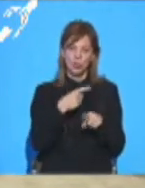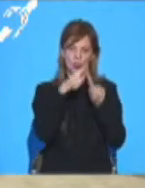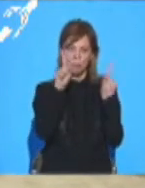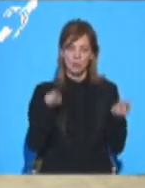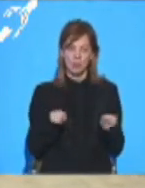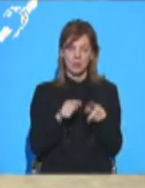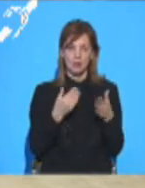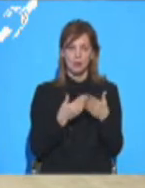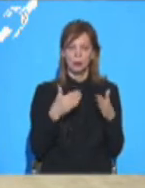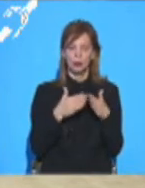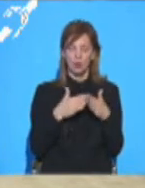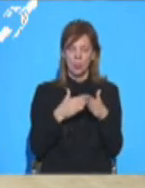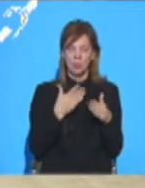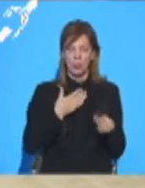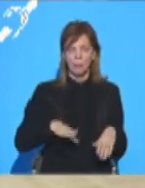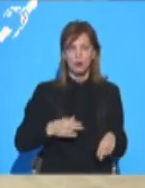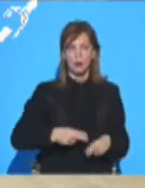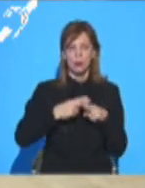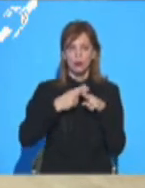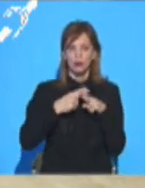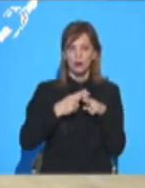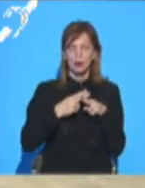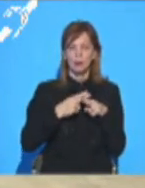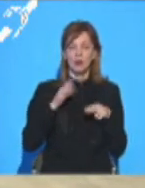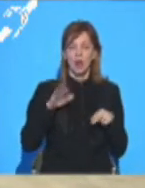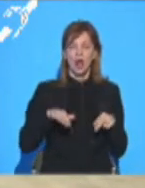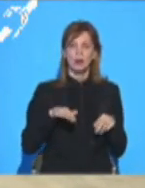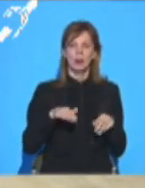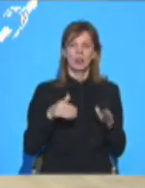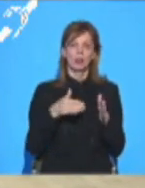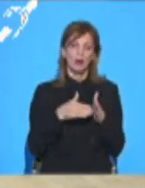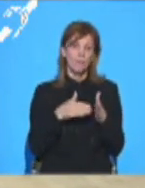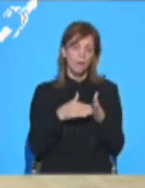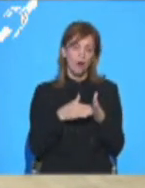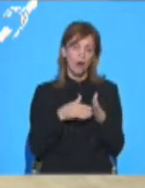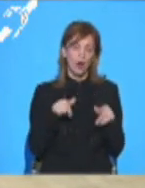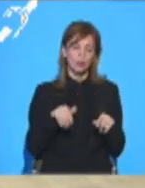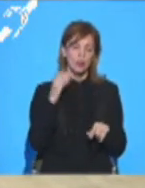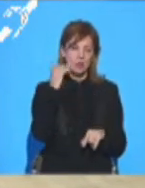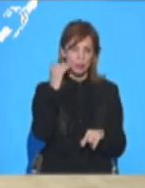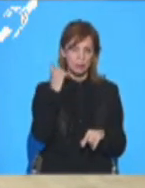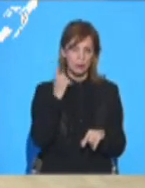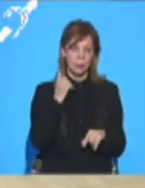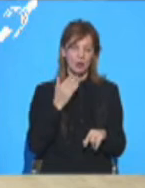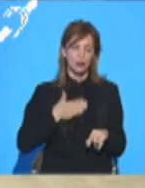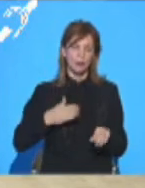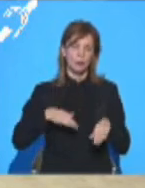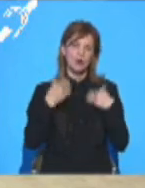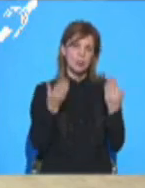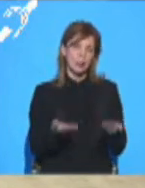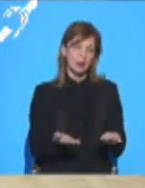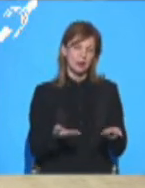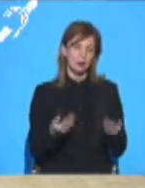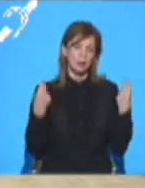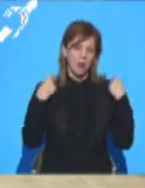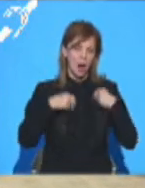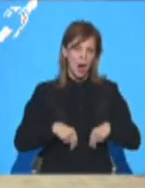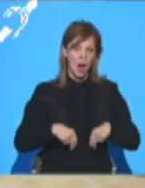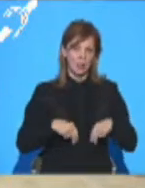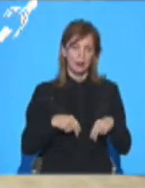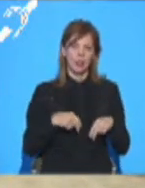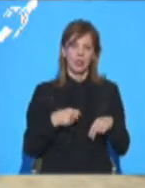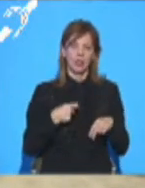să suplinim cumva lucrurile materiale pe care un tată le oferă în mod normal copiilor lui și am încercat să le oferim hăinuțe și tot ce au